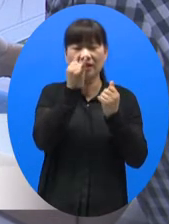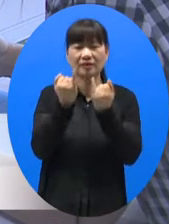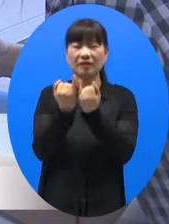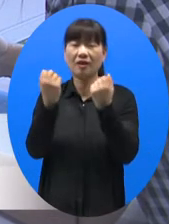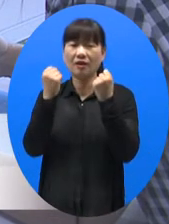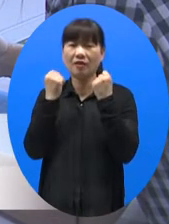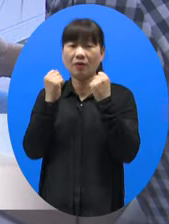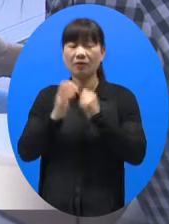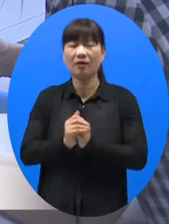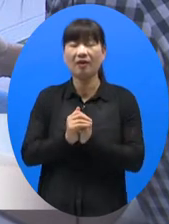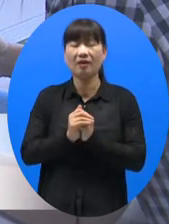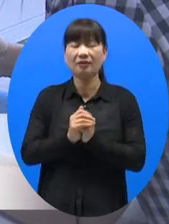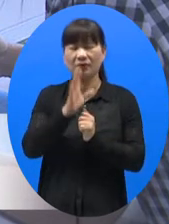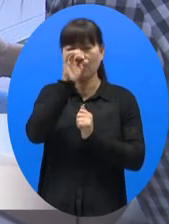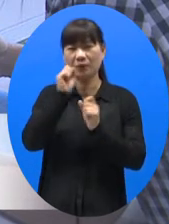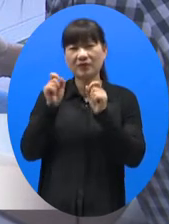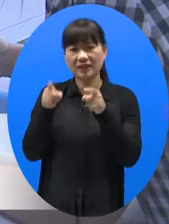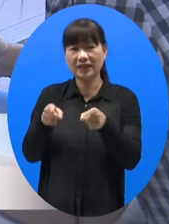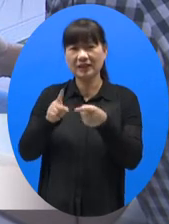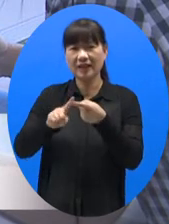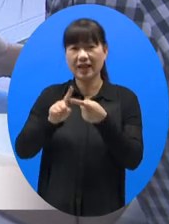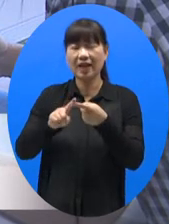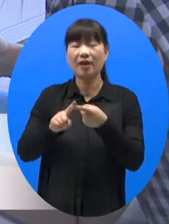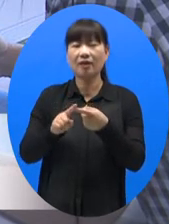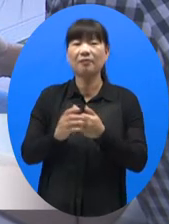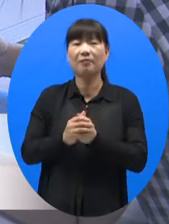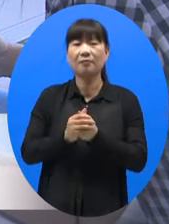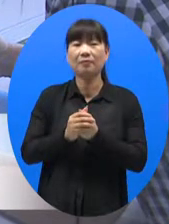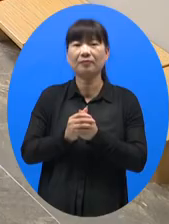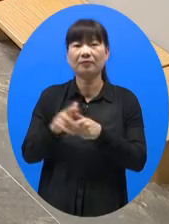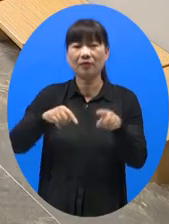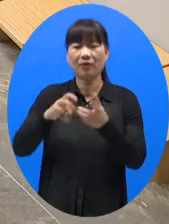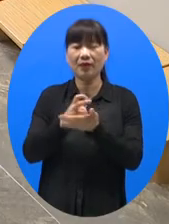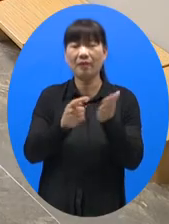여성 건강 찬스 사업 계획이 발표돼 들여다봤습니다.